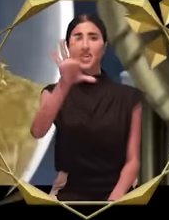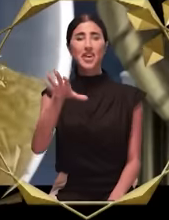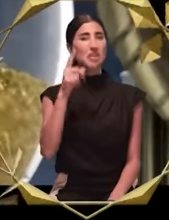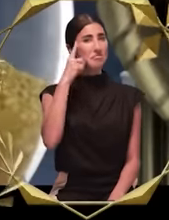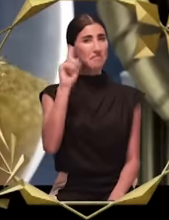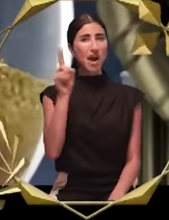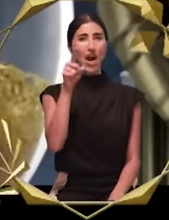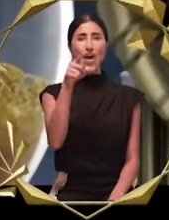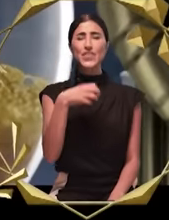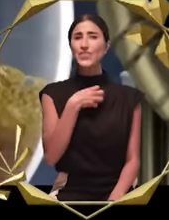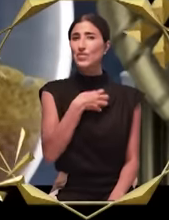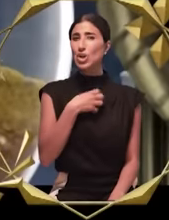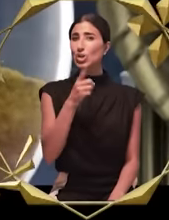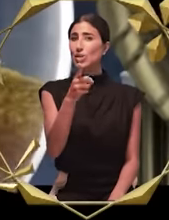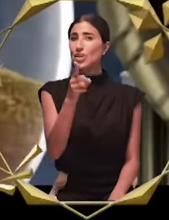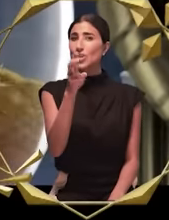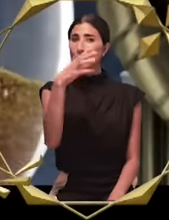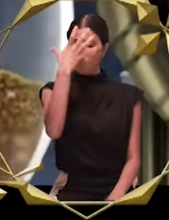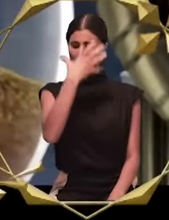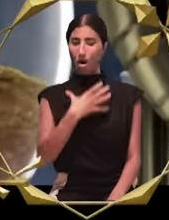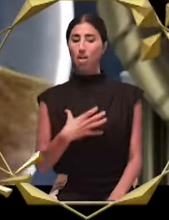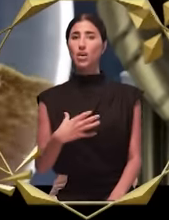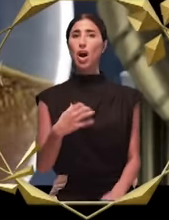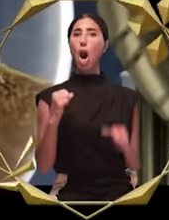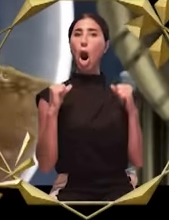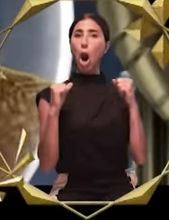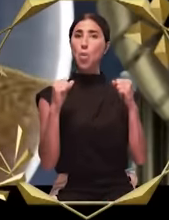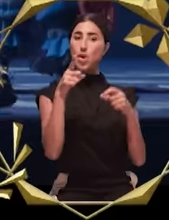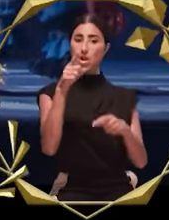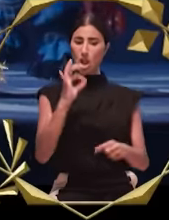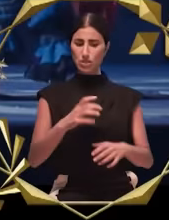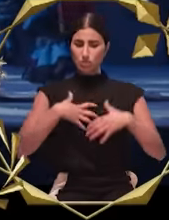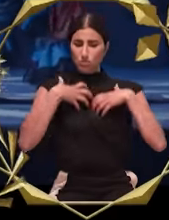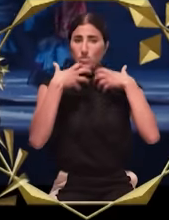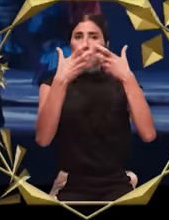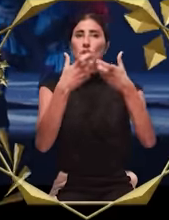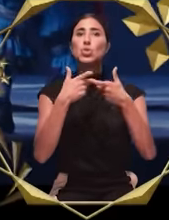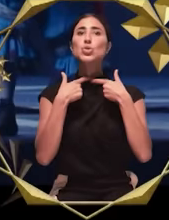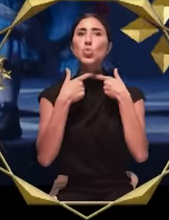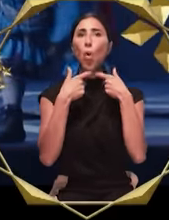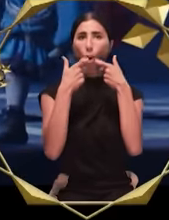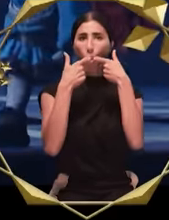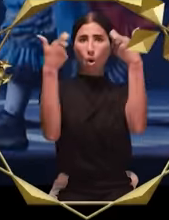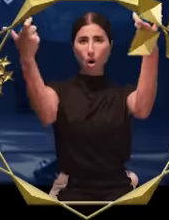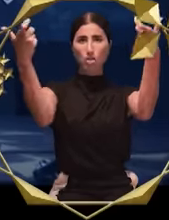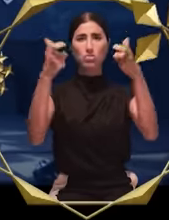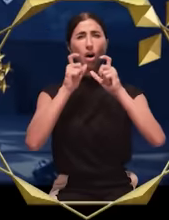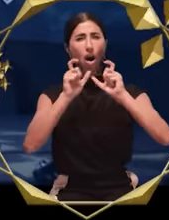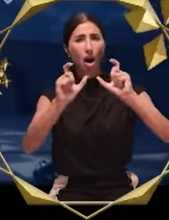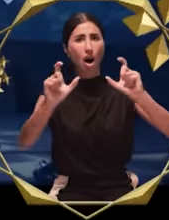بما تشعر للناس منا ما نظهر سترى أسد